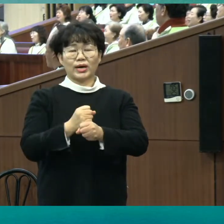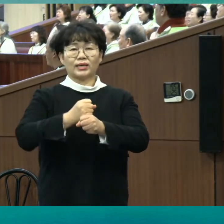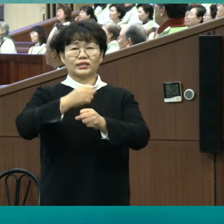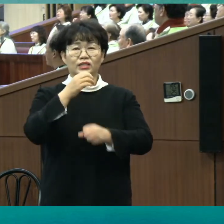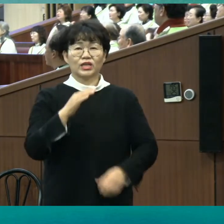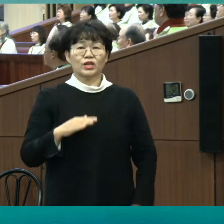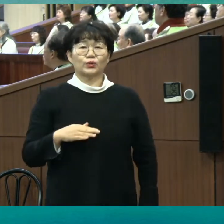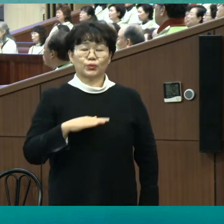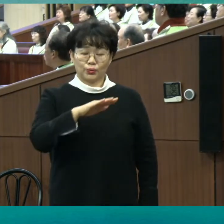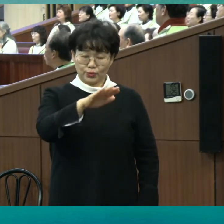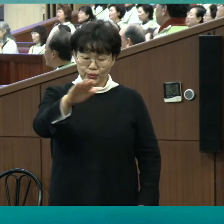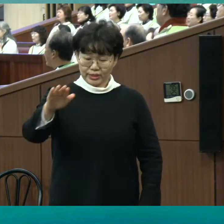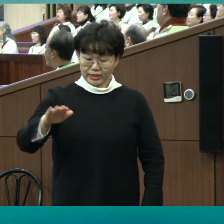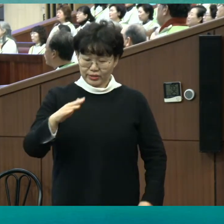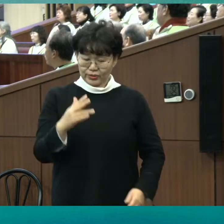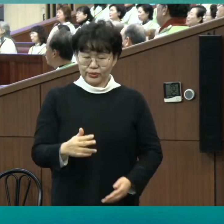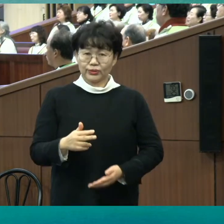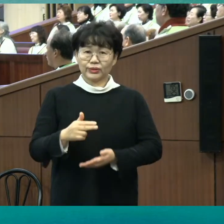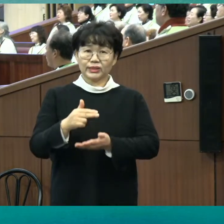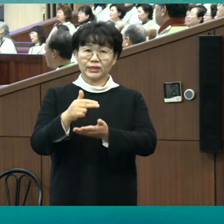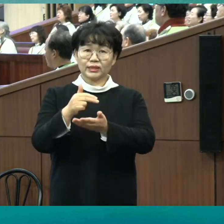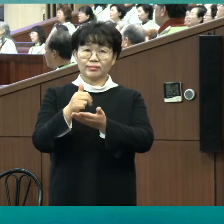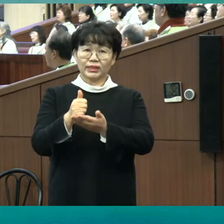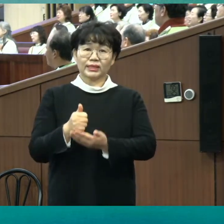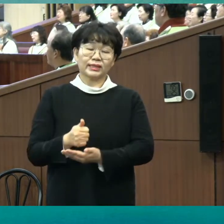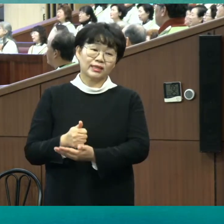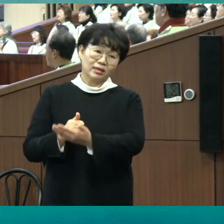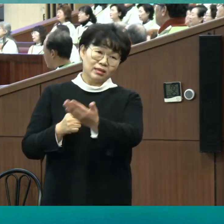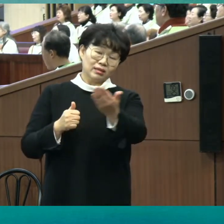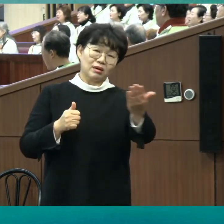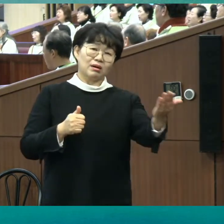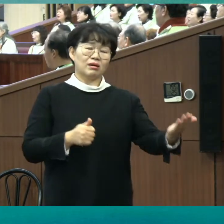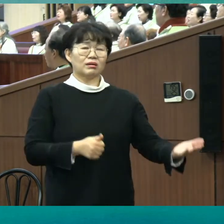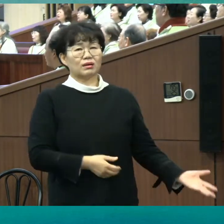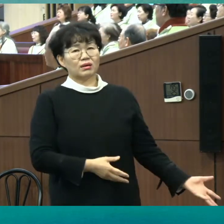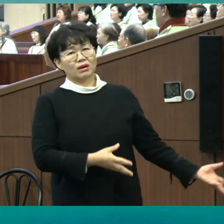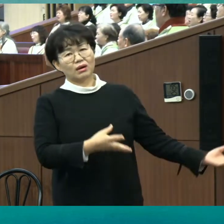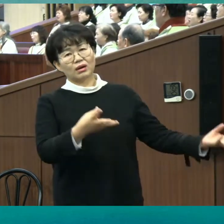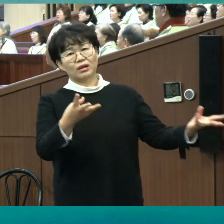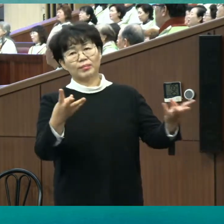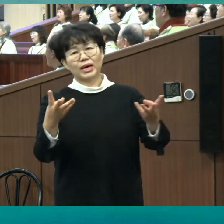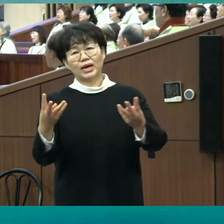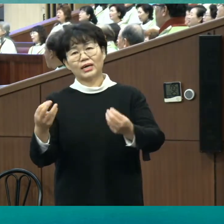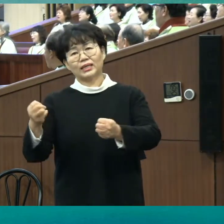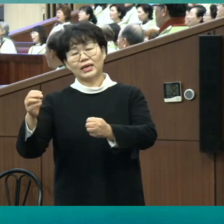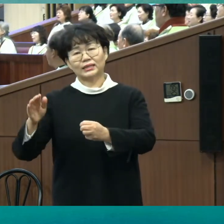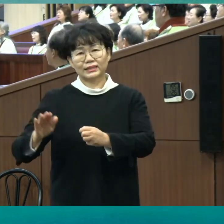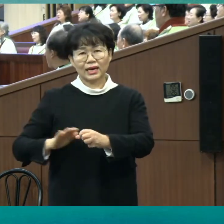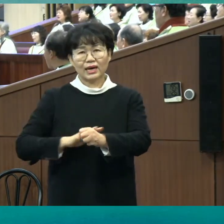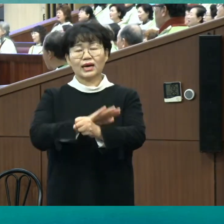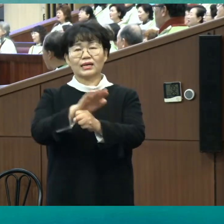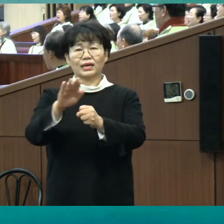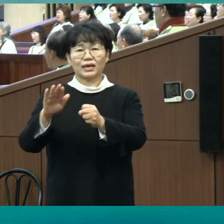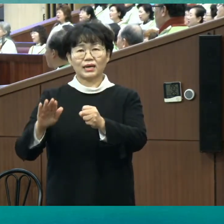창조하신 우리 주님, 너를 얼마나 사랑하시는지, 얼마나